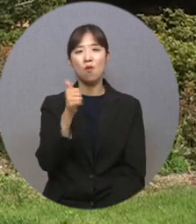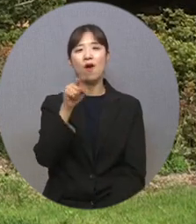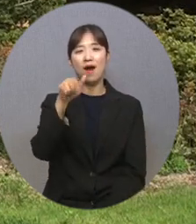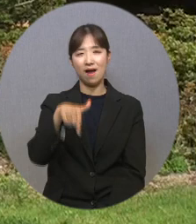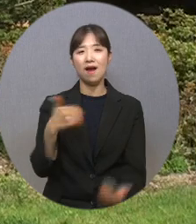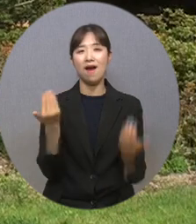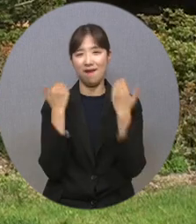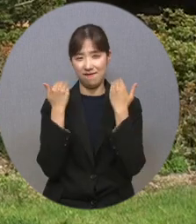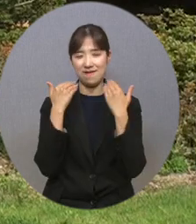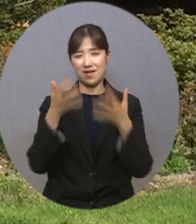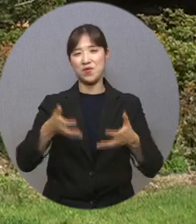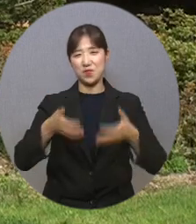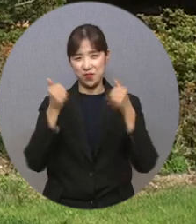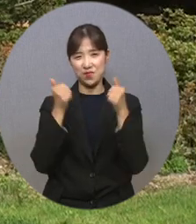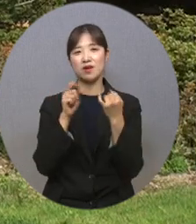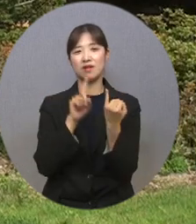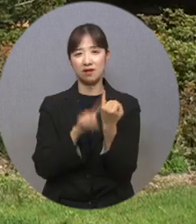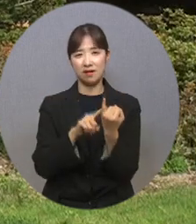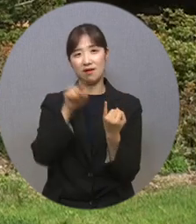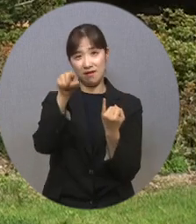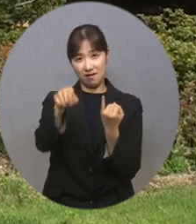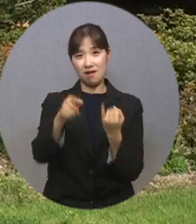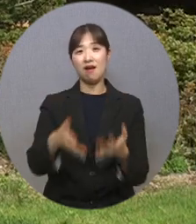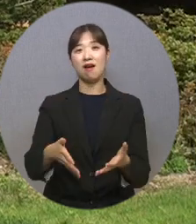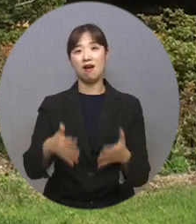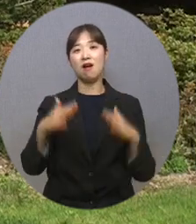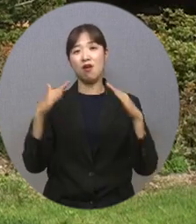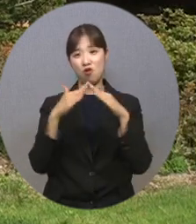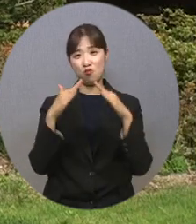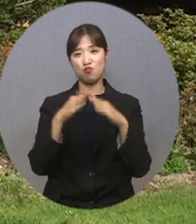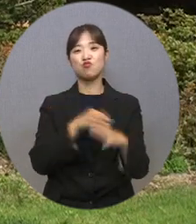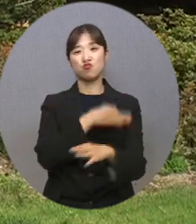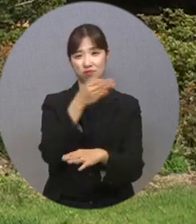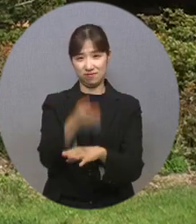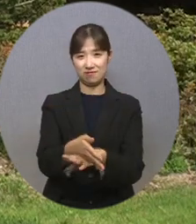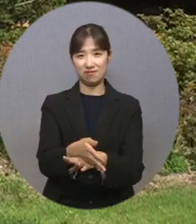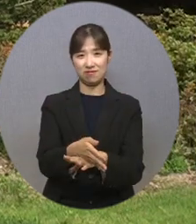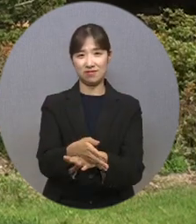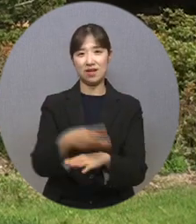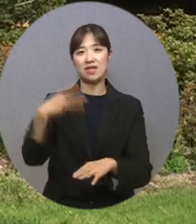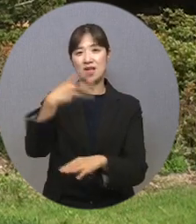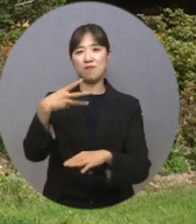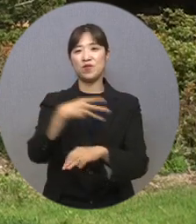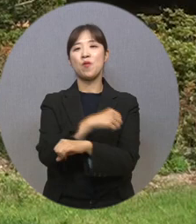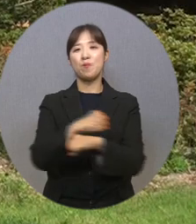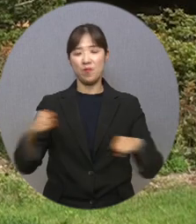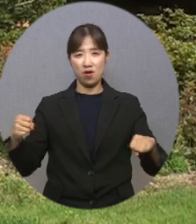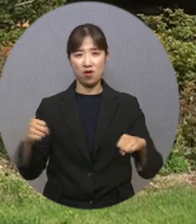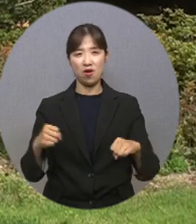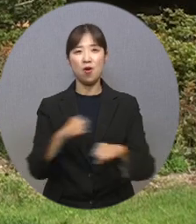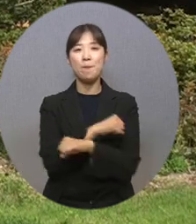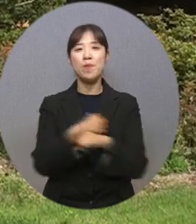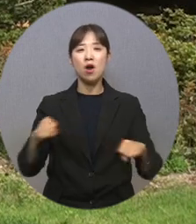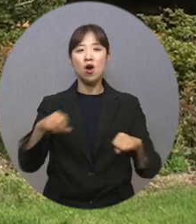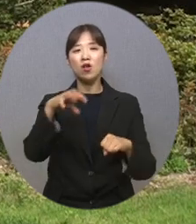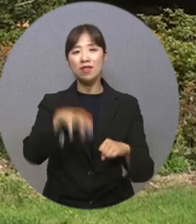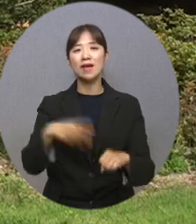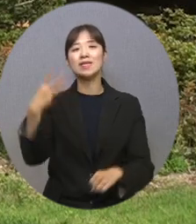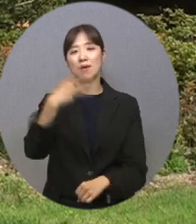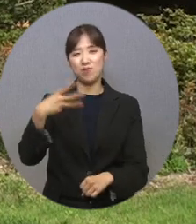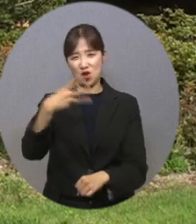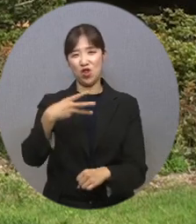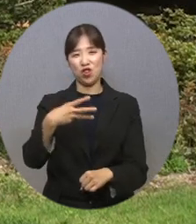나오신 분이 이 이화장을 건물을 샀습니다. 3,000평을 평당 3,000원씩 구입을